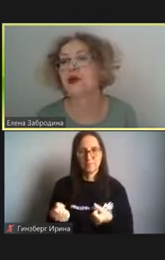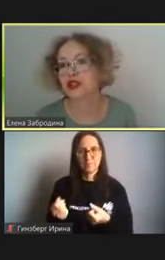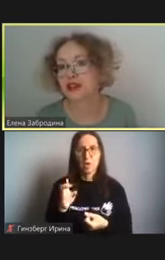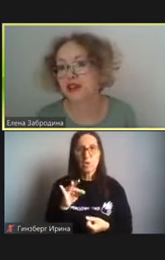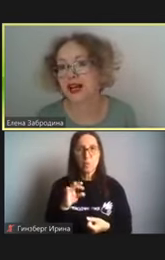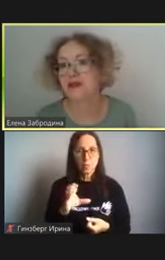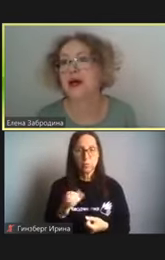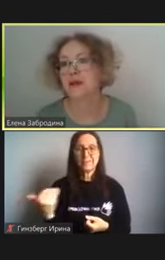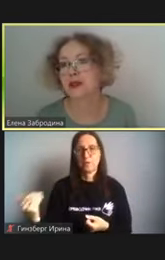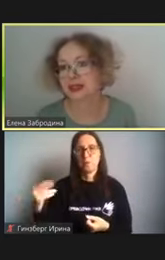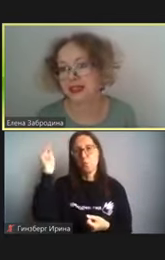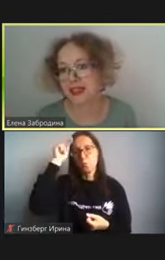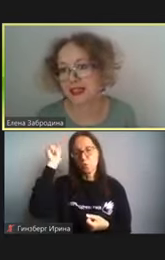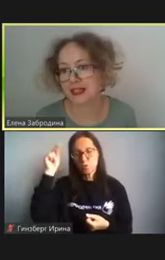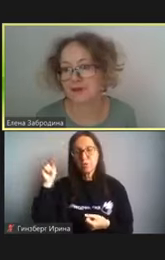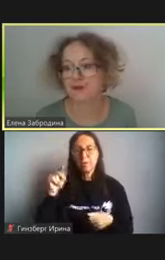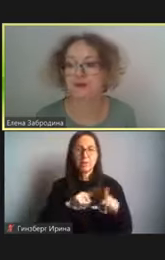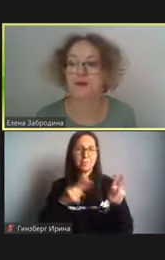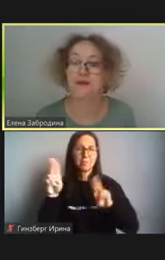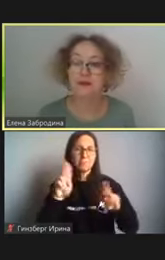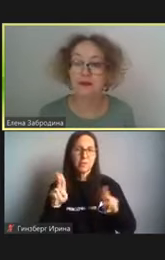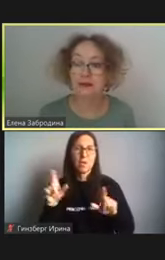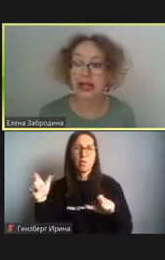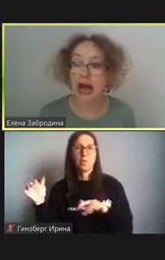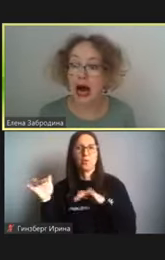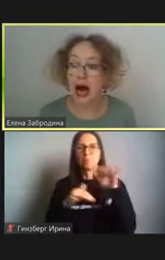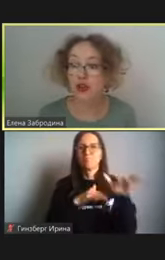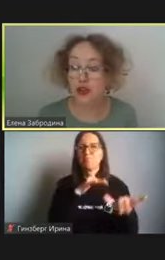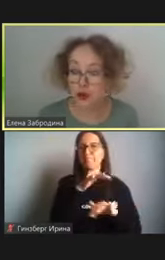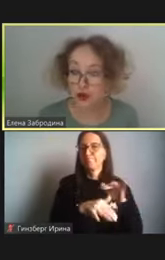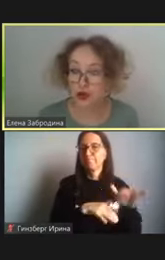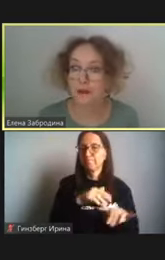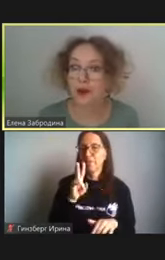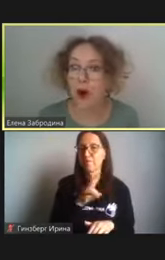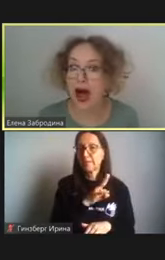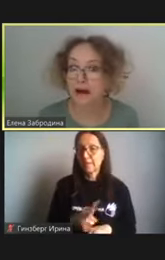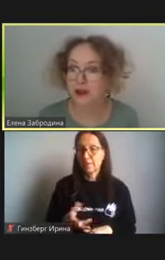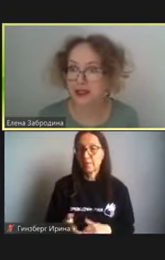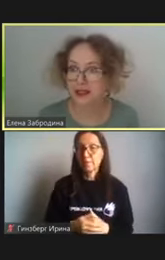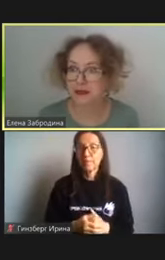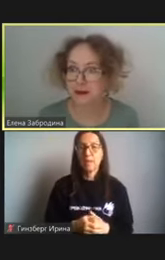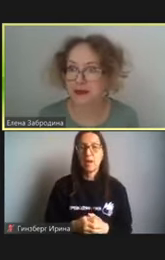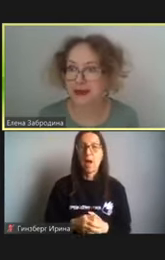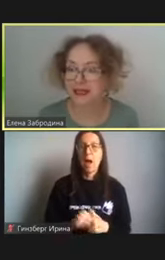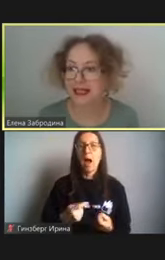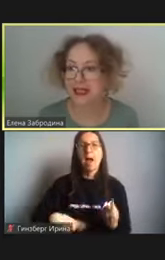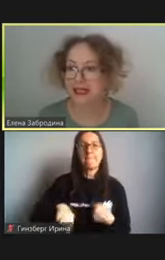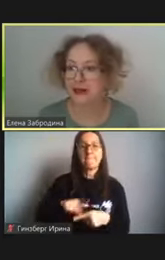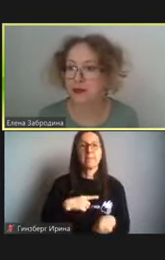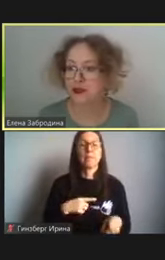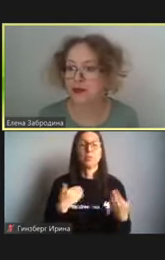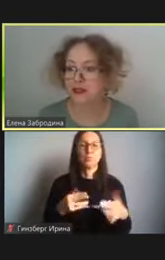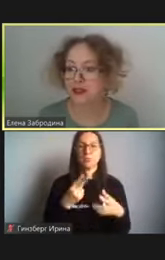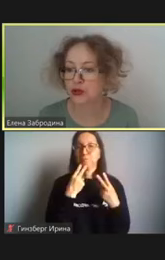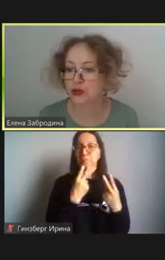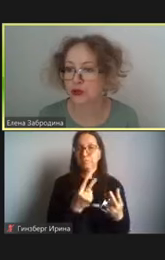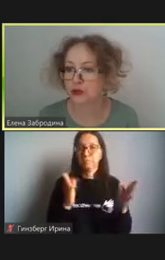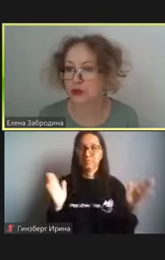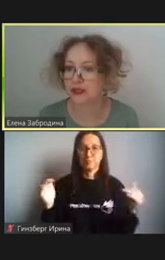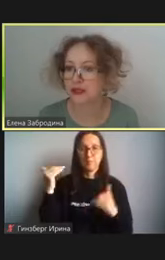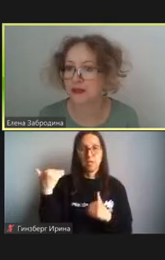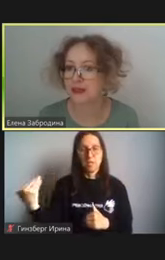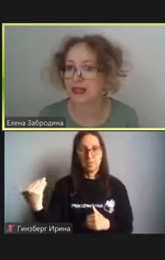многочисленным ученикам-подмастерьям. Ну что ж, ну а вот мы с вами посмотрели на работу